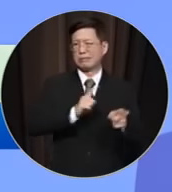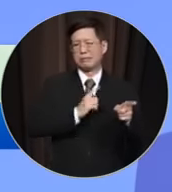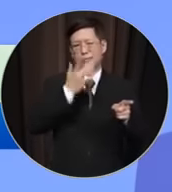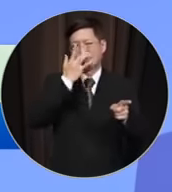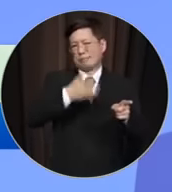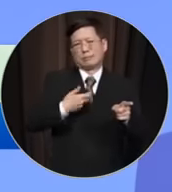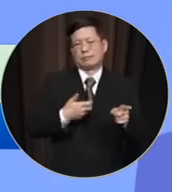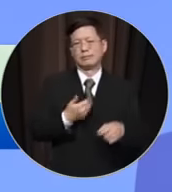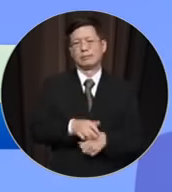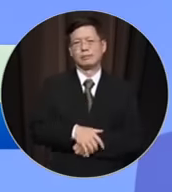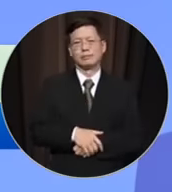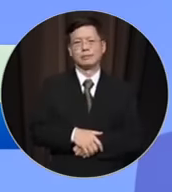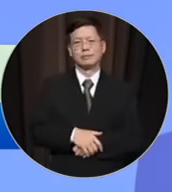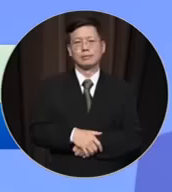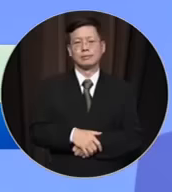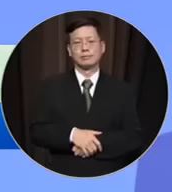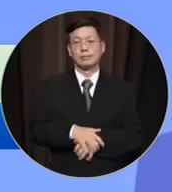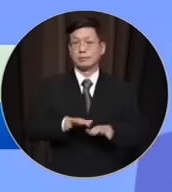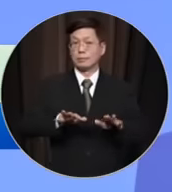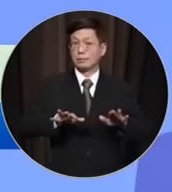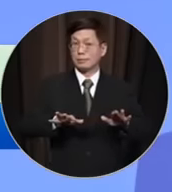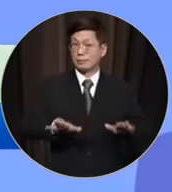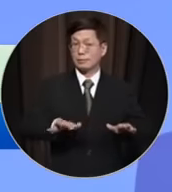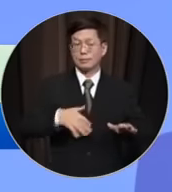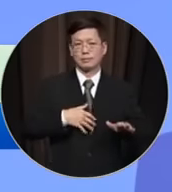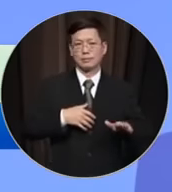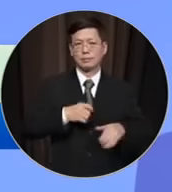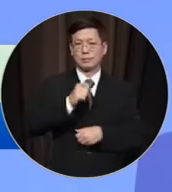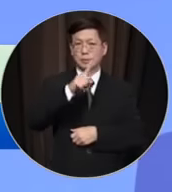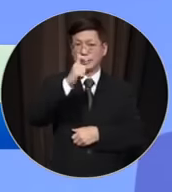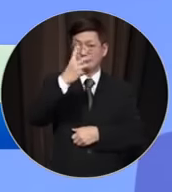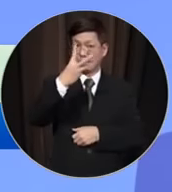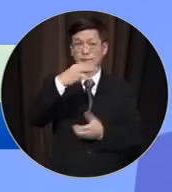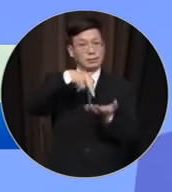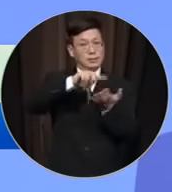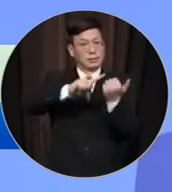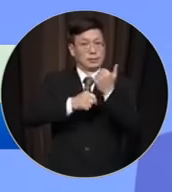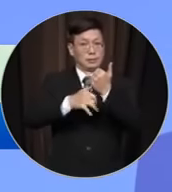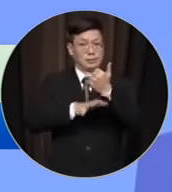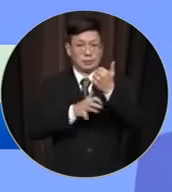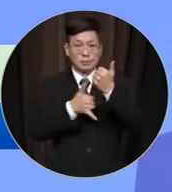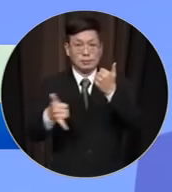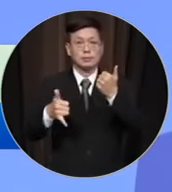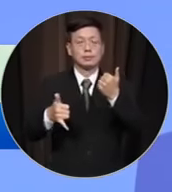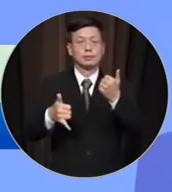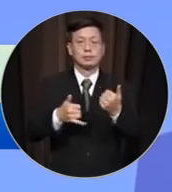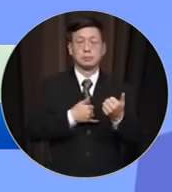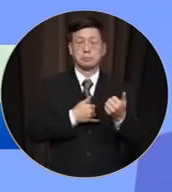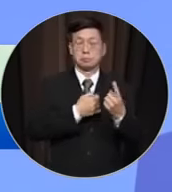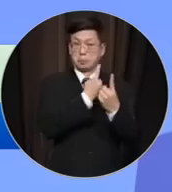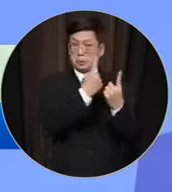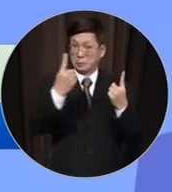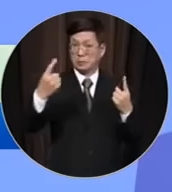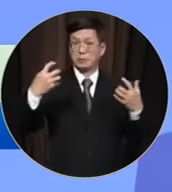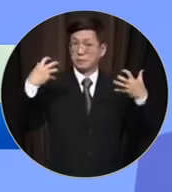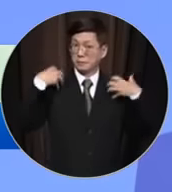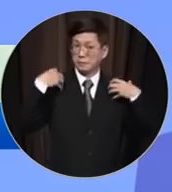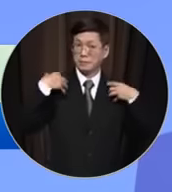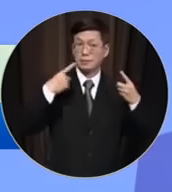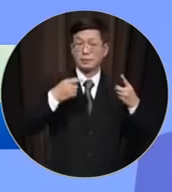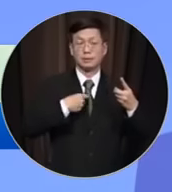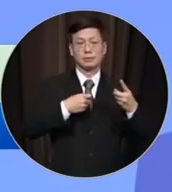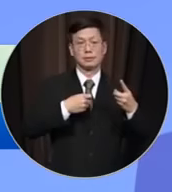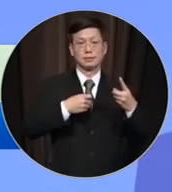不知道，现在113席立委当中，每位立委负担的选民